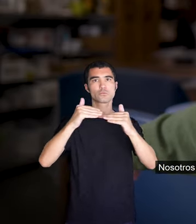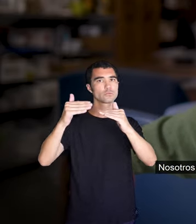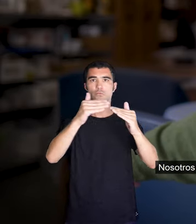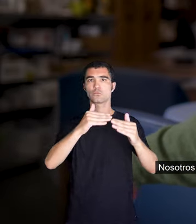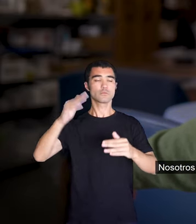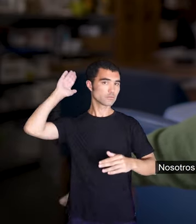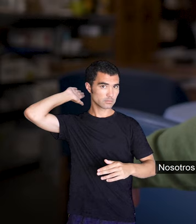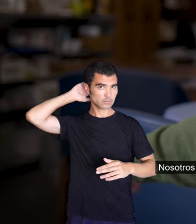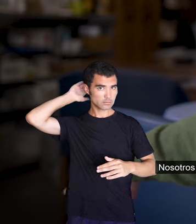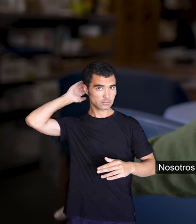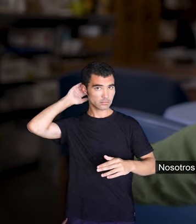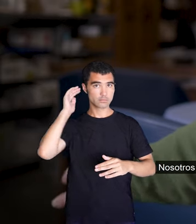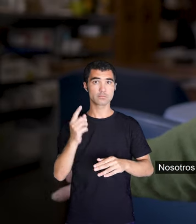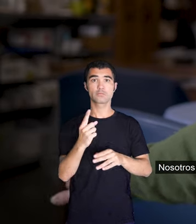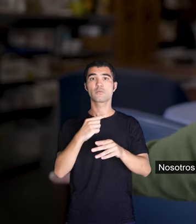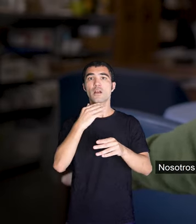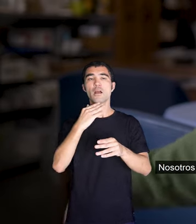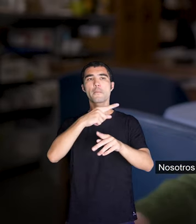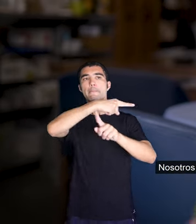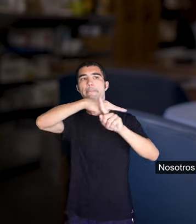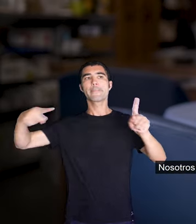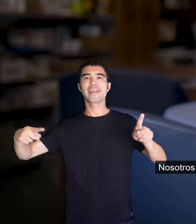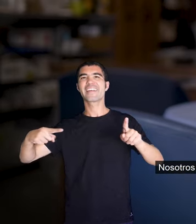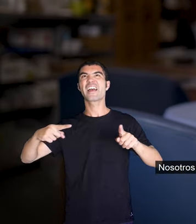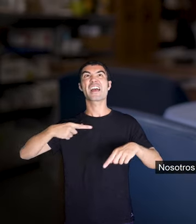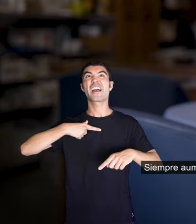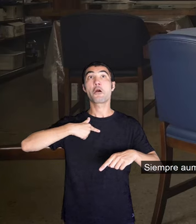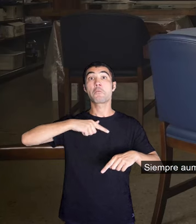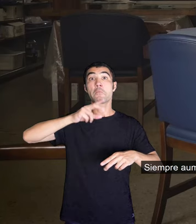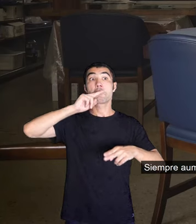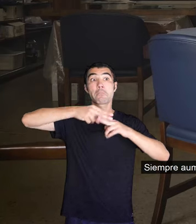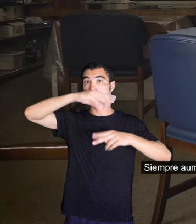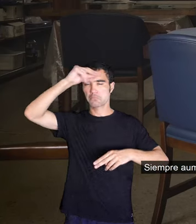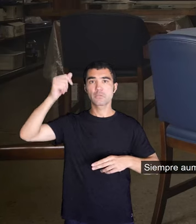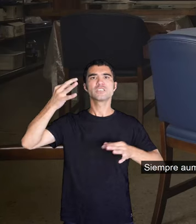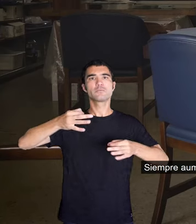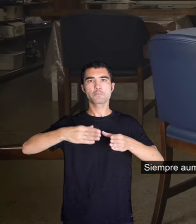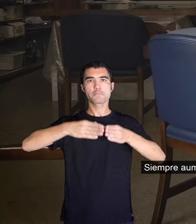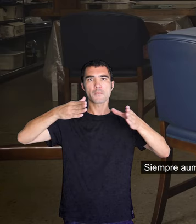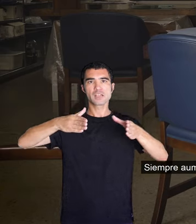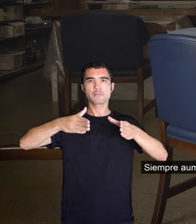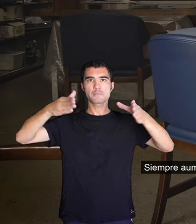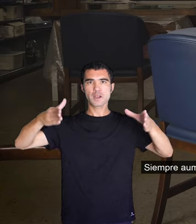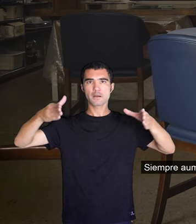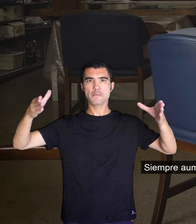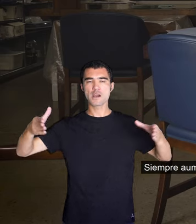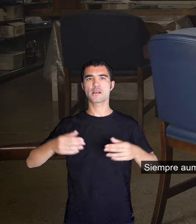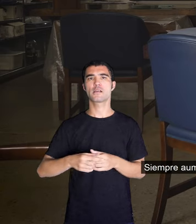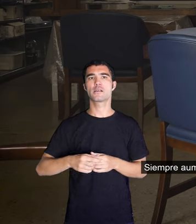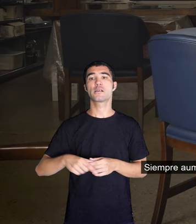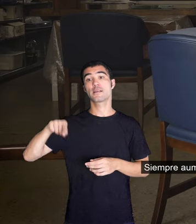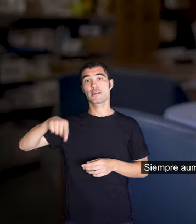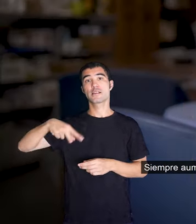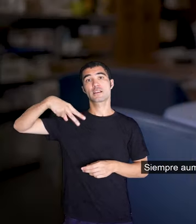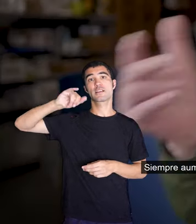ni a darrere, que no sé si la mitjana, ja no me'n record. Sempre augmentàrem. Els nens eren